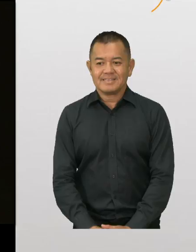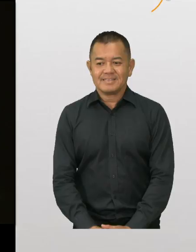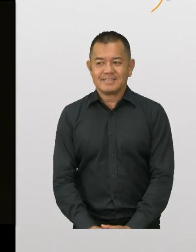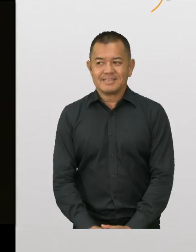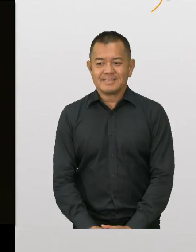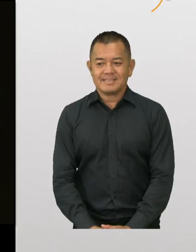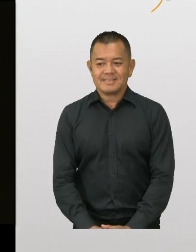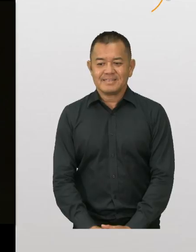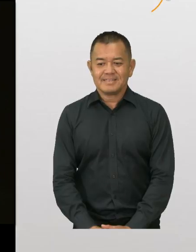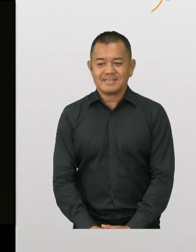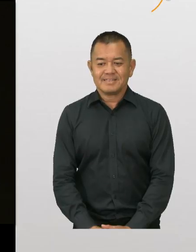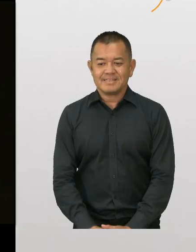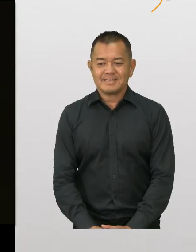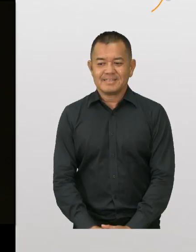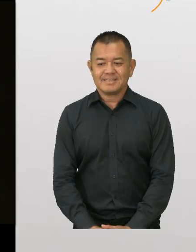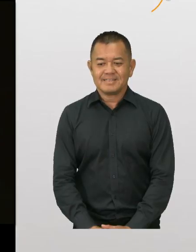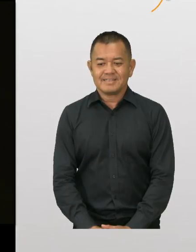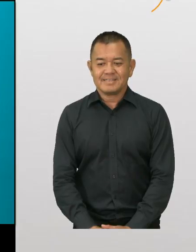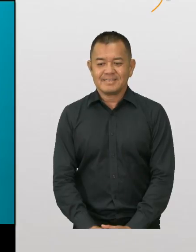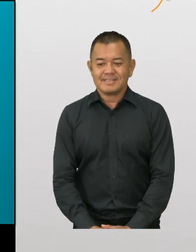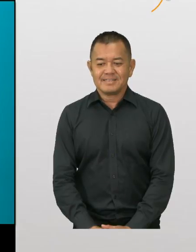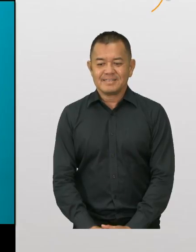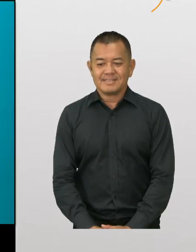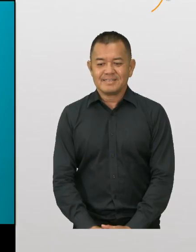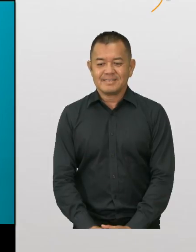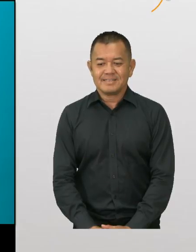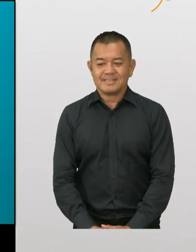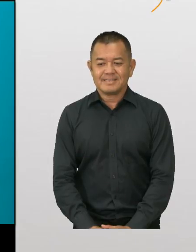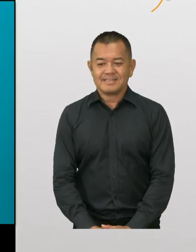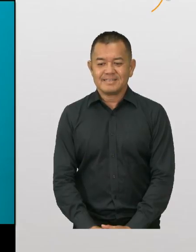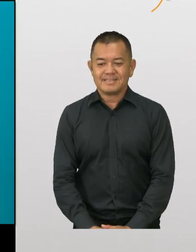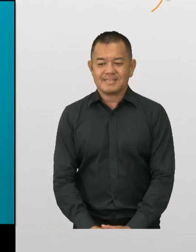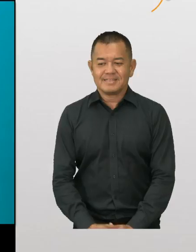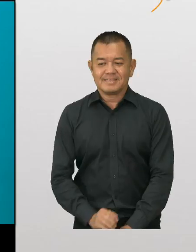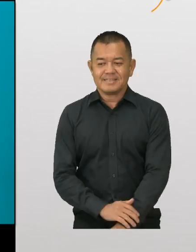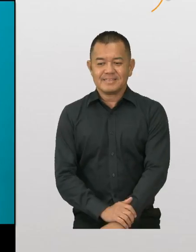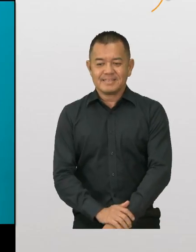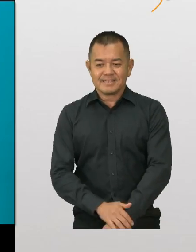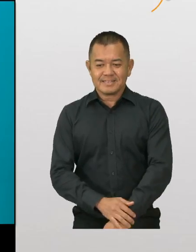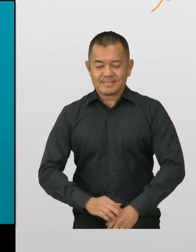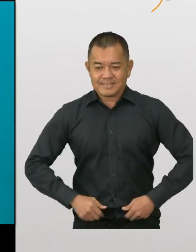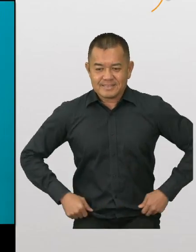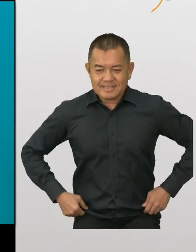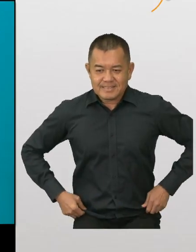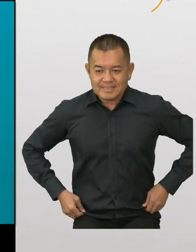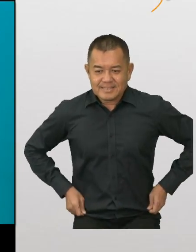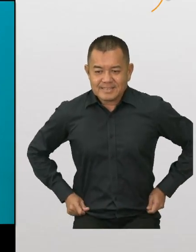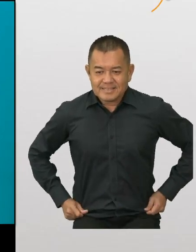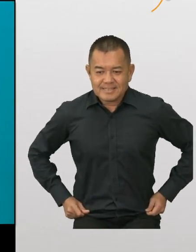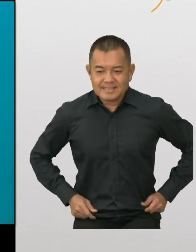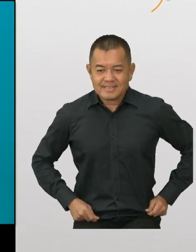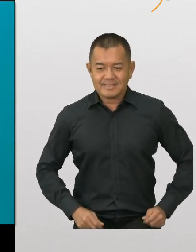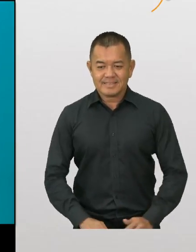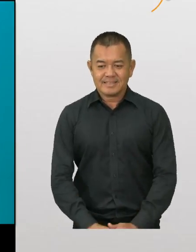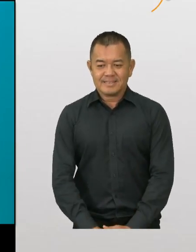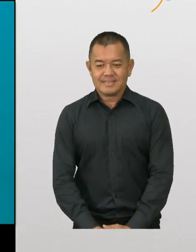kalangan anda yang berjaya. Sama ada secara Many in the community have perseorangan succeeded atau either berkumpulan. individually as well as Anda collectively. juga berjaya memupuk